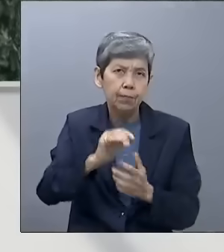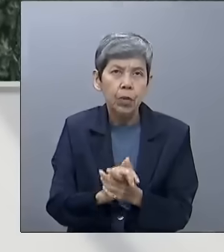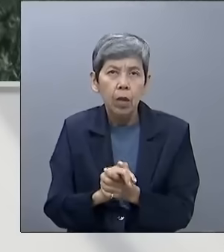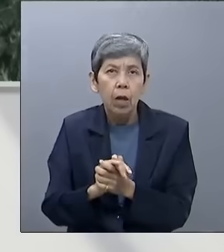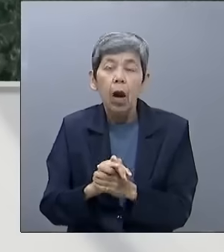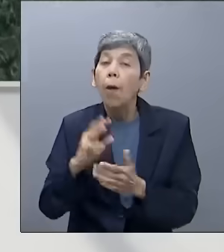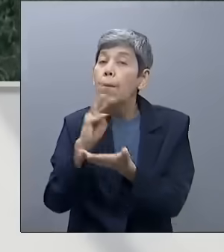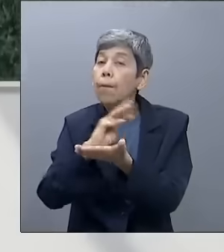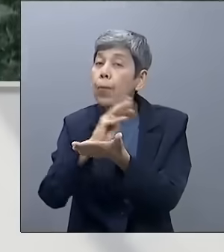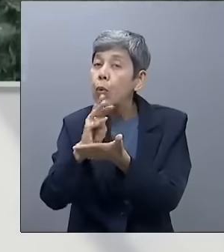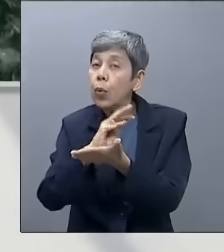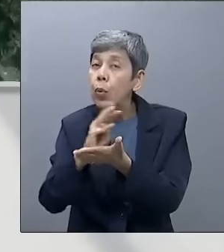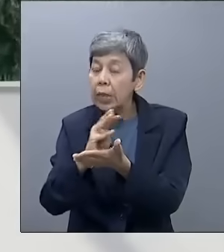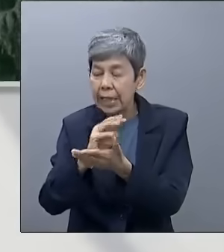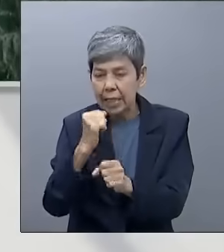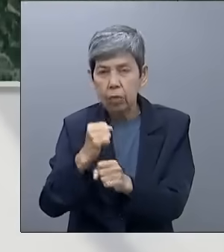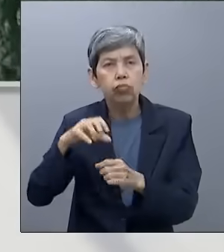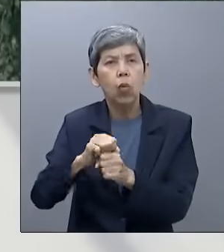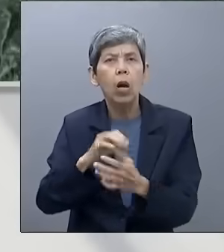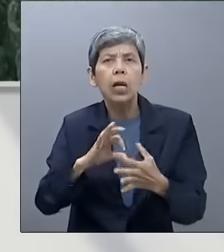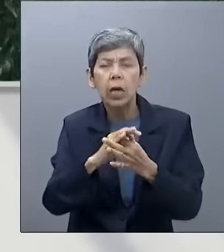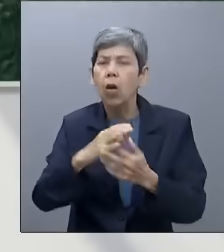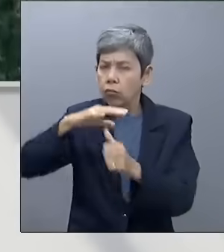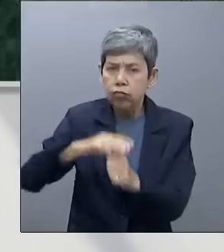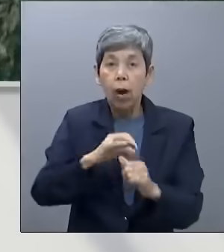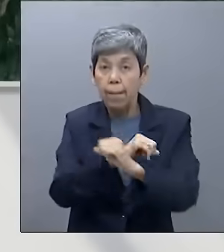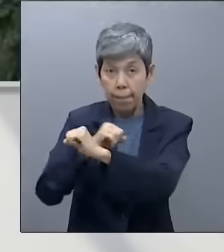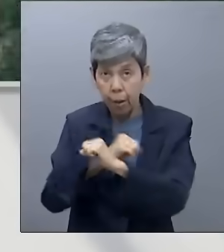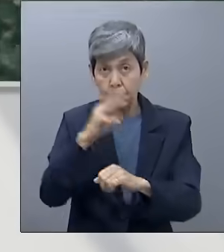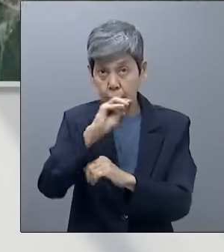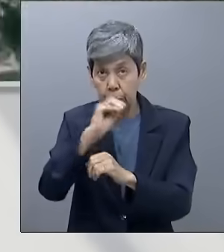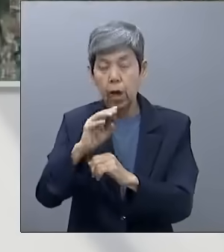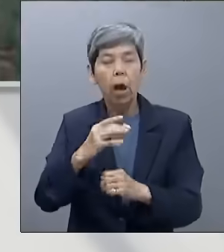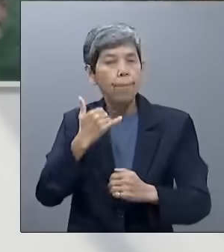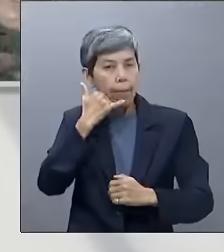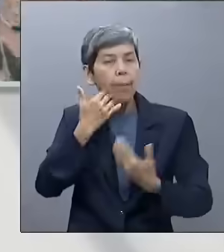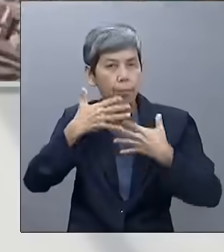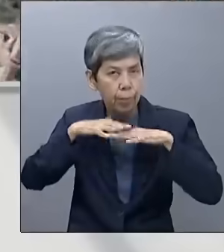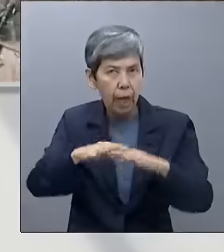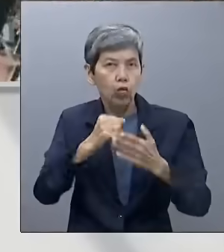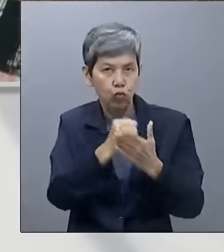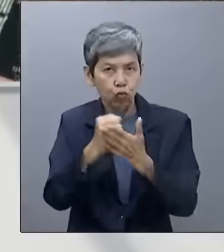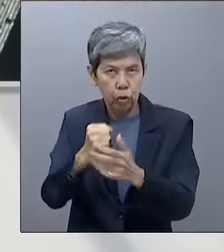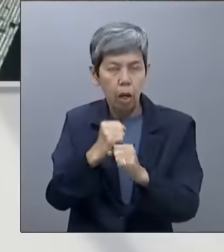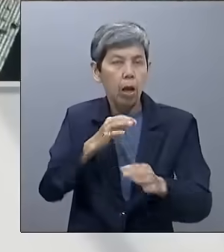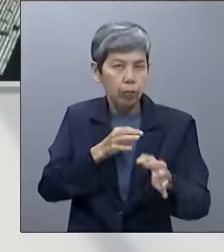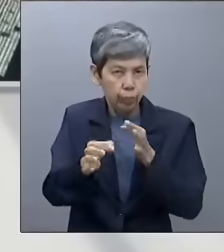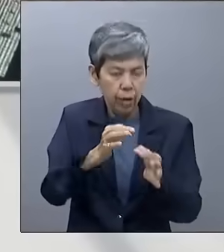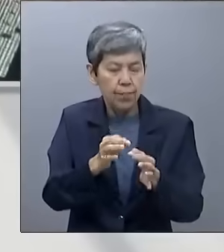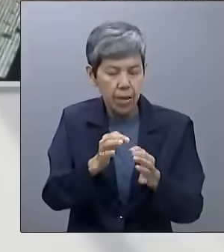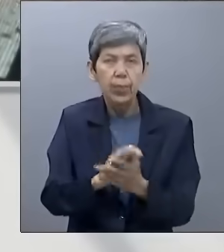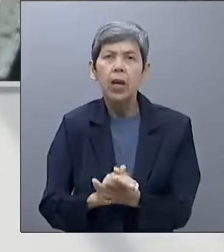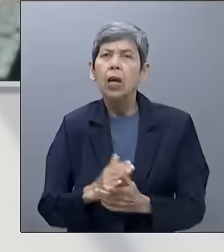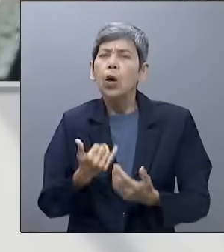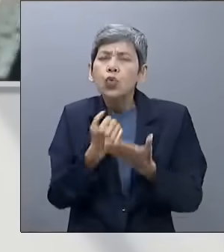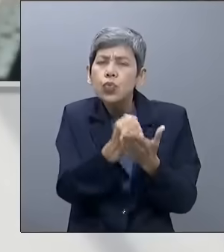มูลนิธิอิมมานูเอลซึ่งเป็นองค์กรต่อต้านการค้ามนุษย์ระหว่างประเทศเป็นหนึ่งในผู้ประสานงานให้ความช่วยเหลือได้อธิบายเอาไว้ค่ะว่า